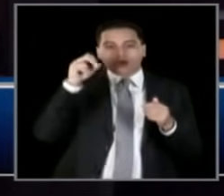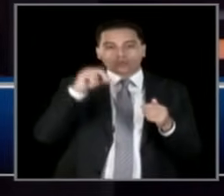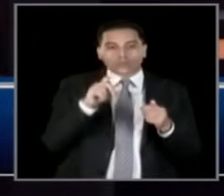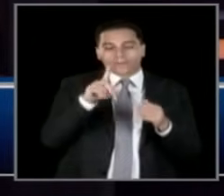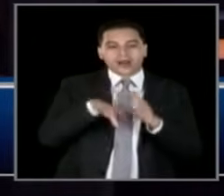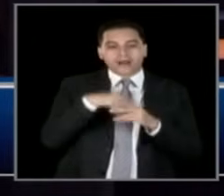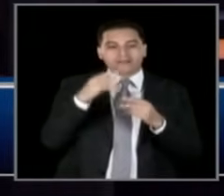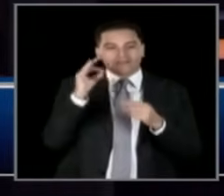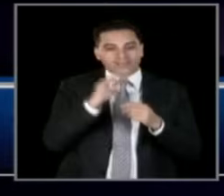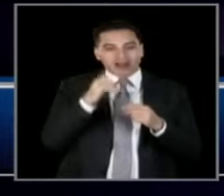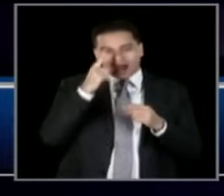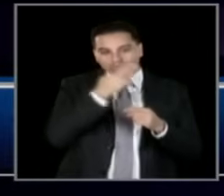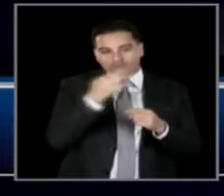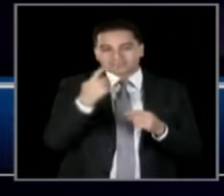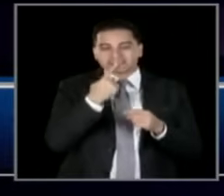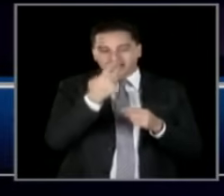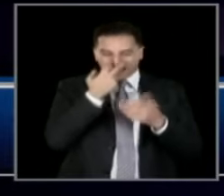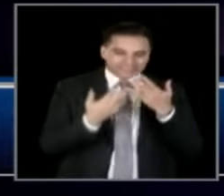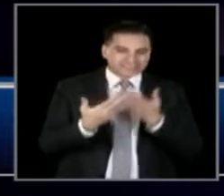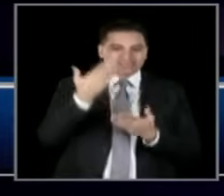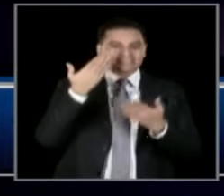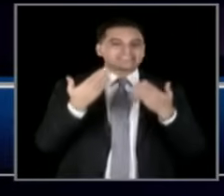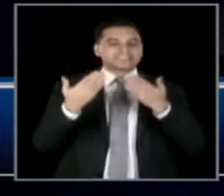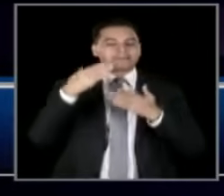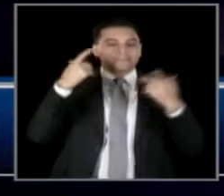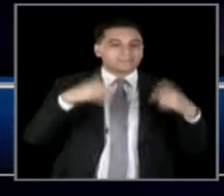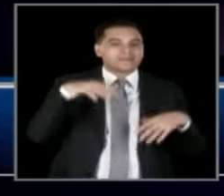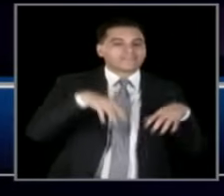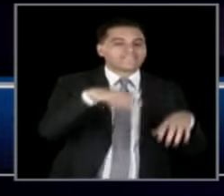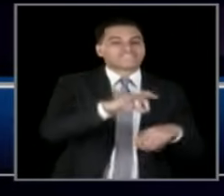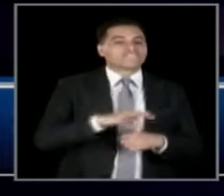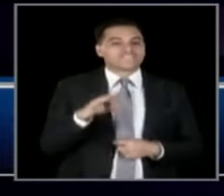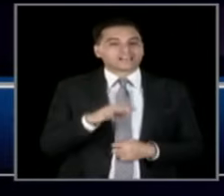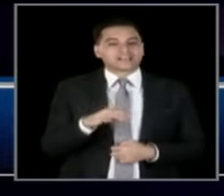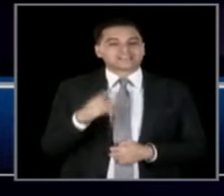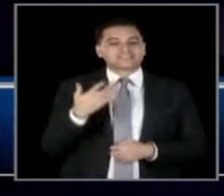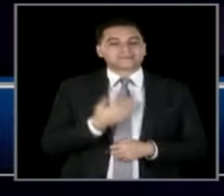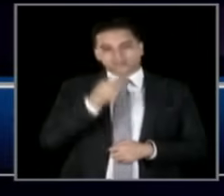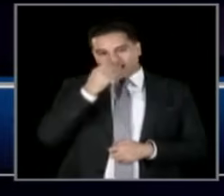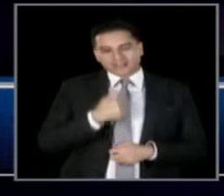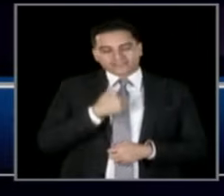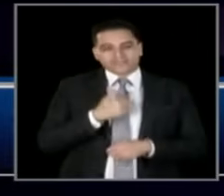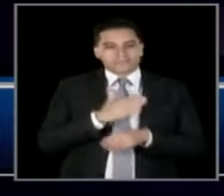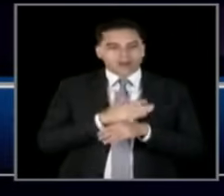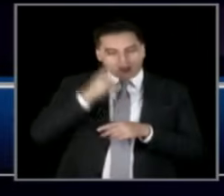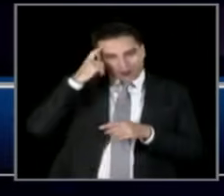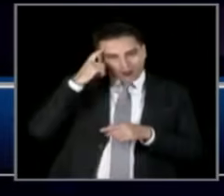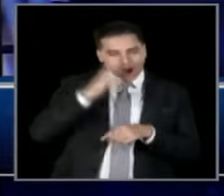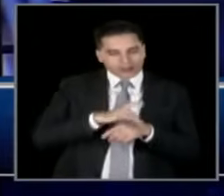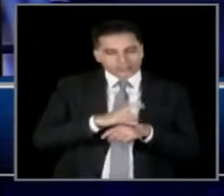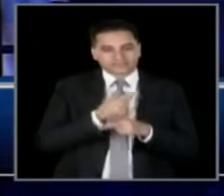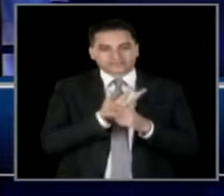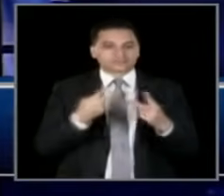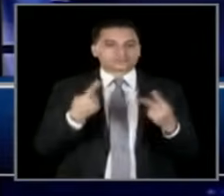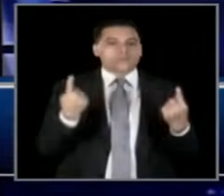اتأسس في القرن الـ13 الميلادي، طبعاً لعلاج الأمراض العقلية